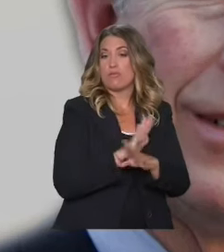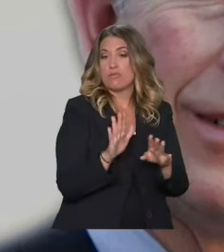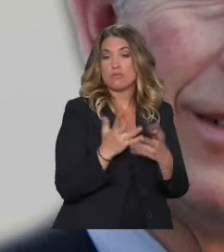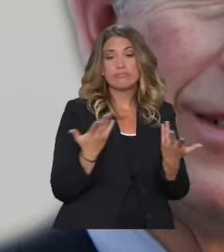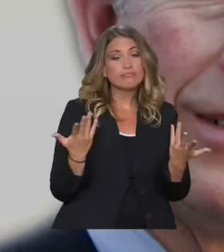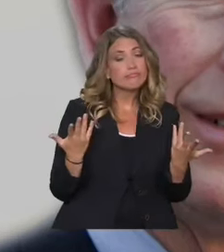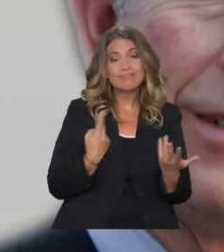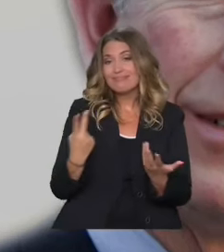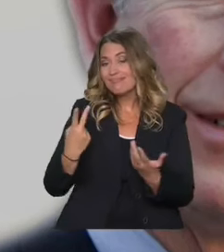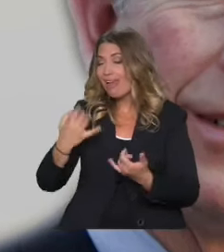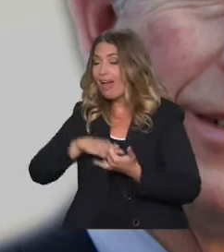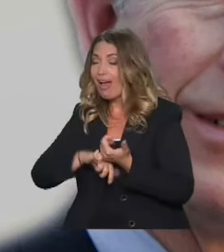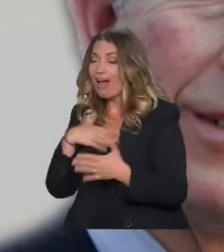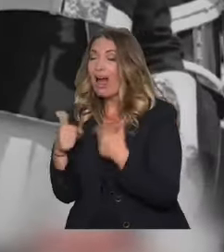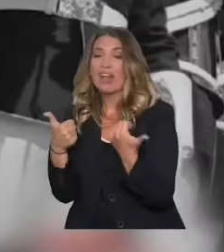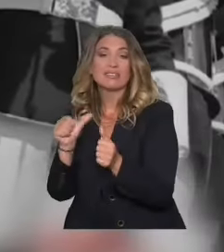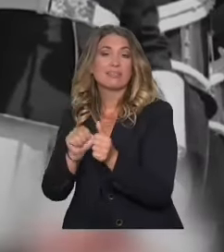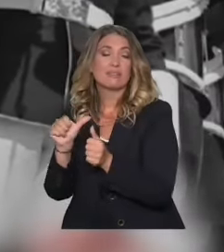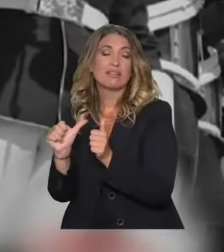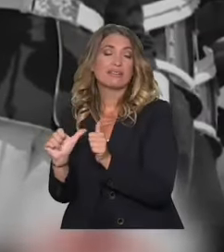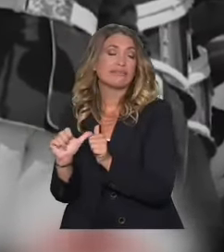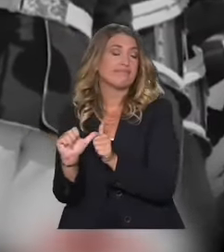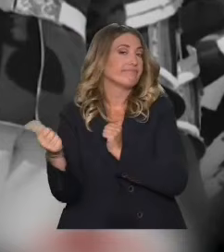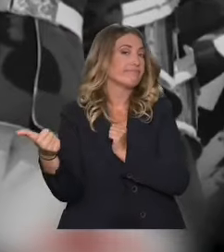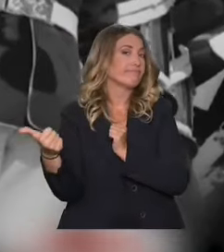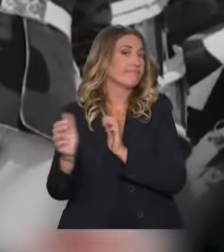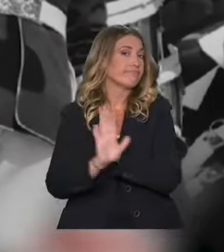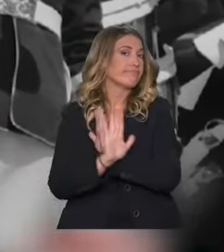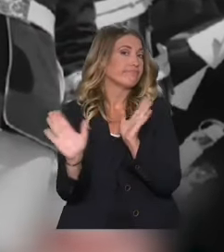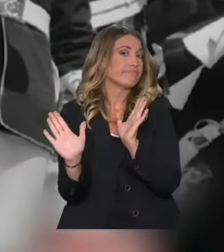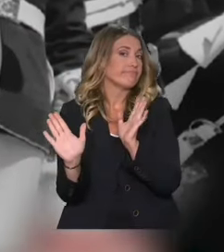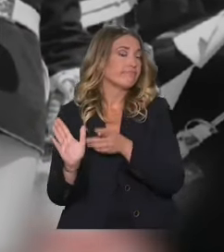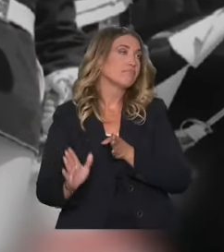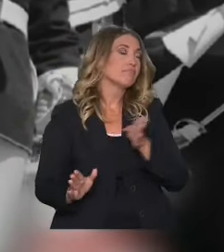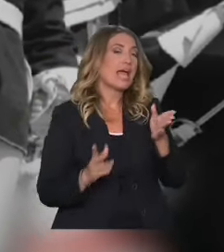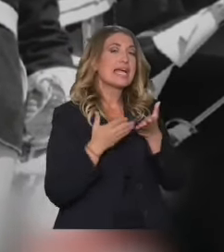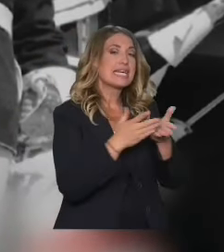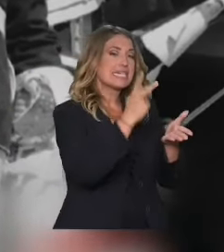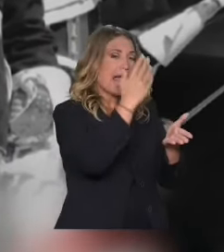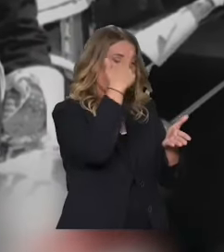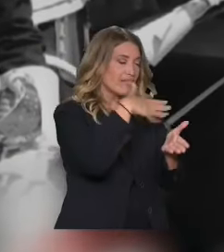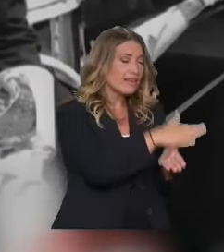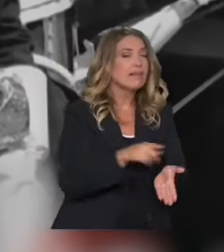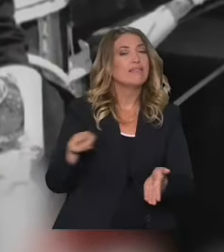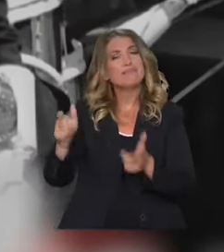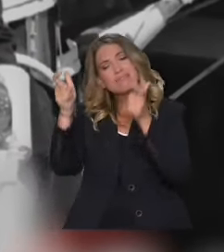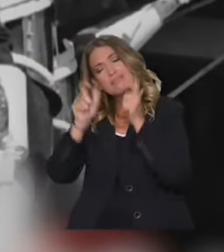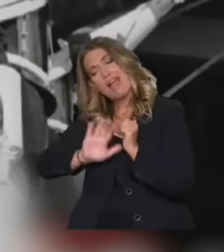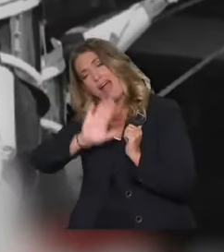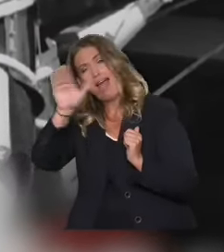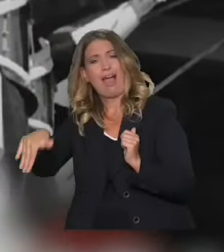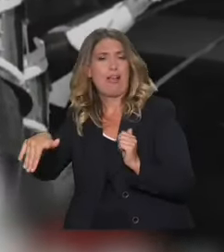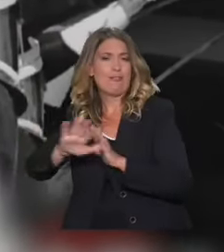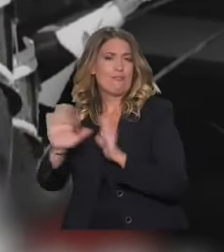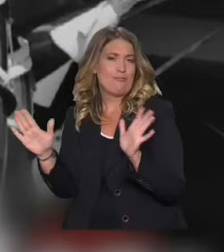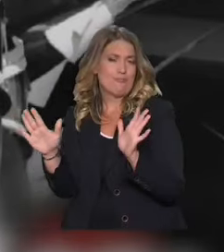σχέση θα διαρκούσε μόνο 6 μήνες. Τους μήνες που ο Κάρολος υπηρετεί στην Καραϊβική, η Καμίλα παντρεύεται τον Άντριου Πάρκερ Μπόουλς και ανοίγουν